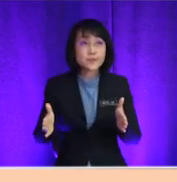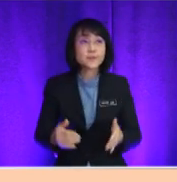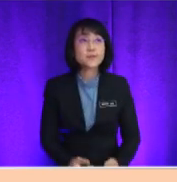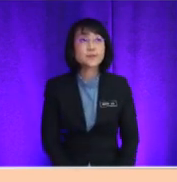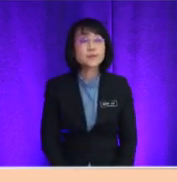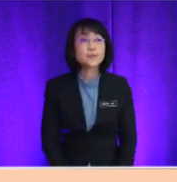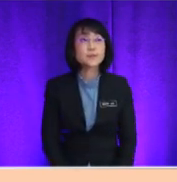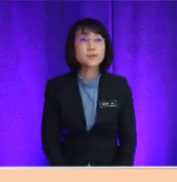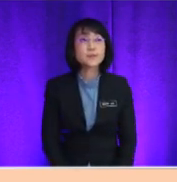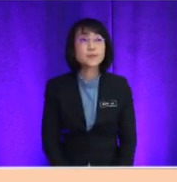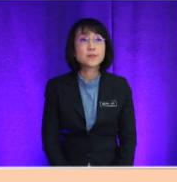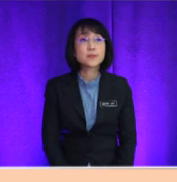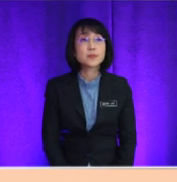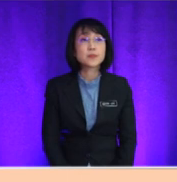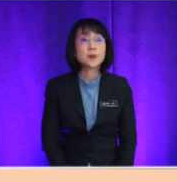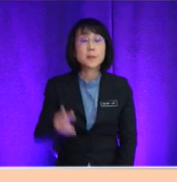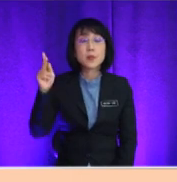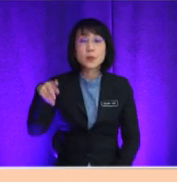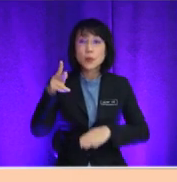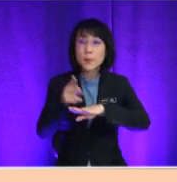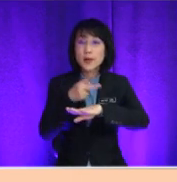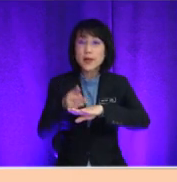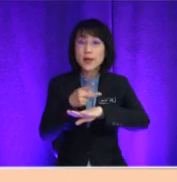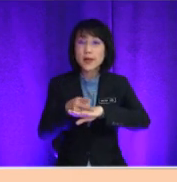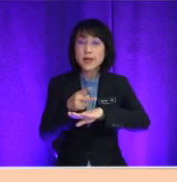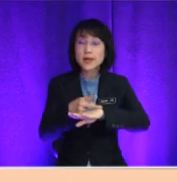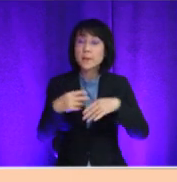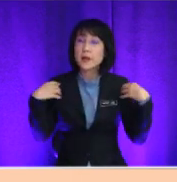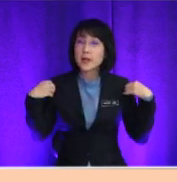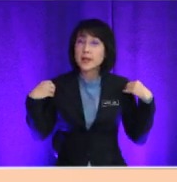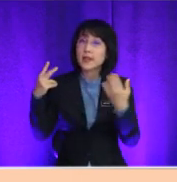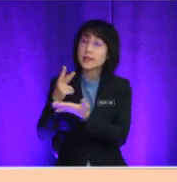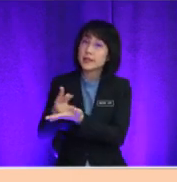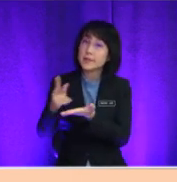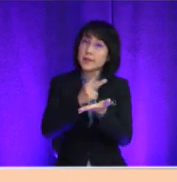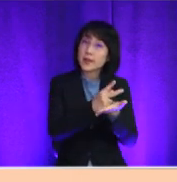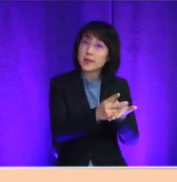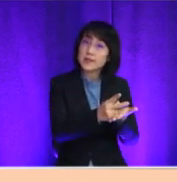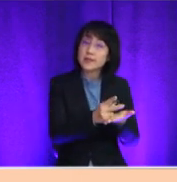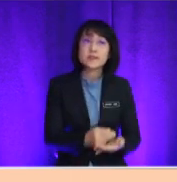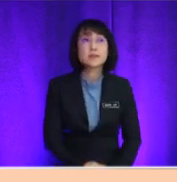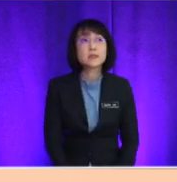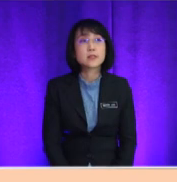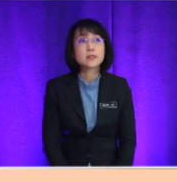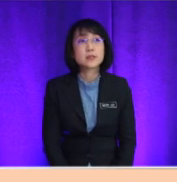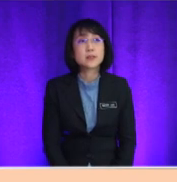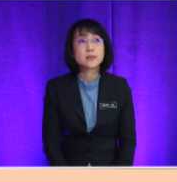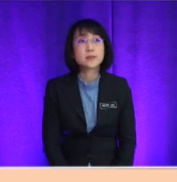mereka perlu memakai pakaian yang kemas Oke memastikan bahwa